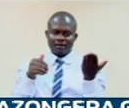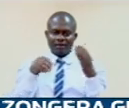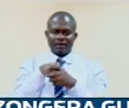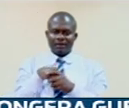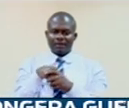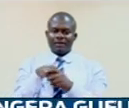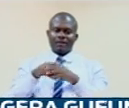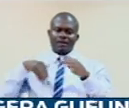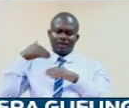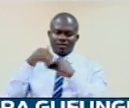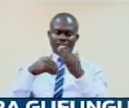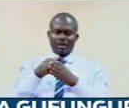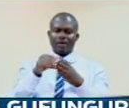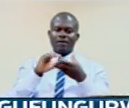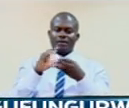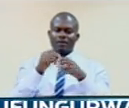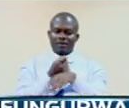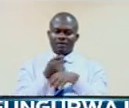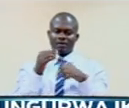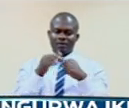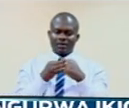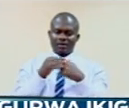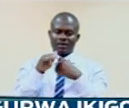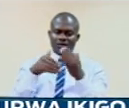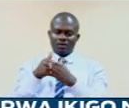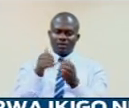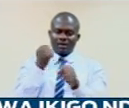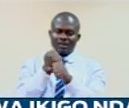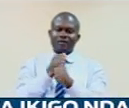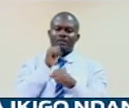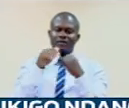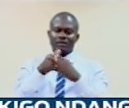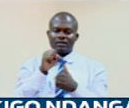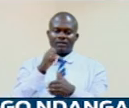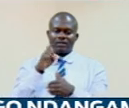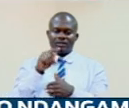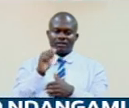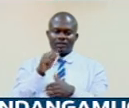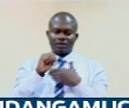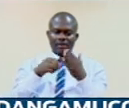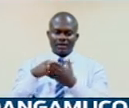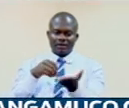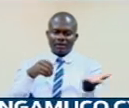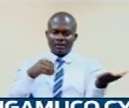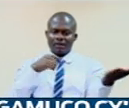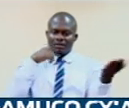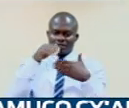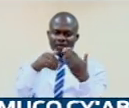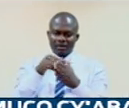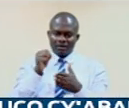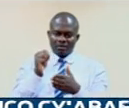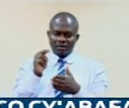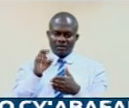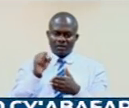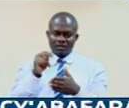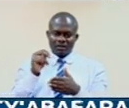rushundura. Hanyuma ku minota 85 w'umukino, nyuma y'akazi katoroshye kakozwe na none na Sekamana Maxime wareke umupira umunyezamu Musoni Theophile awukuramo